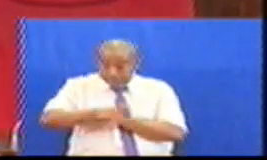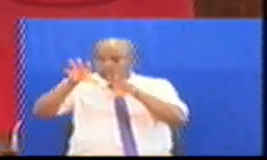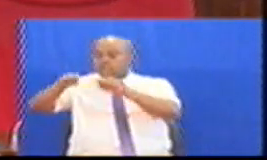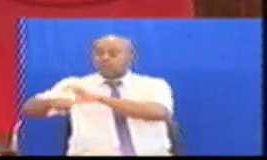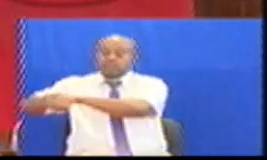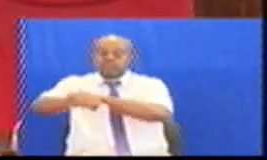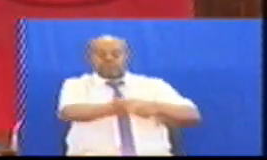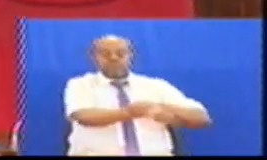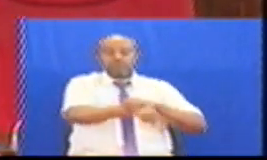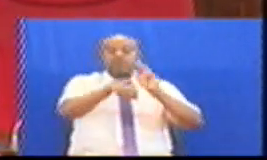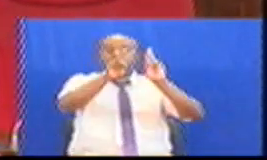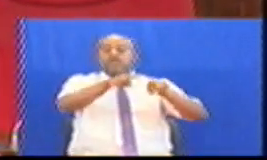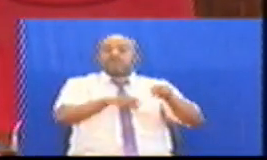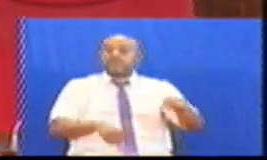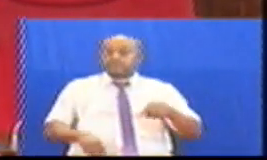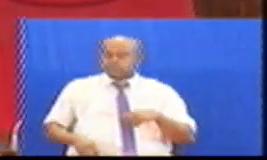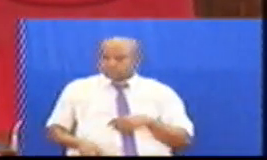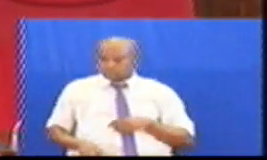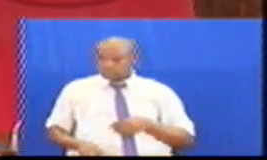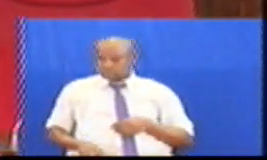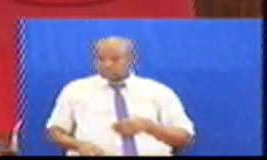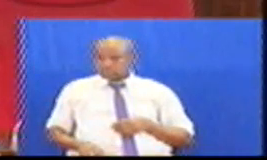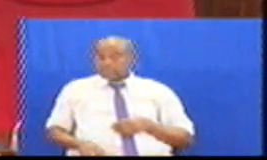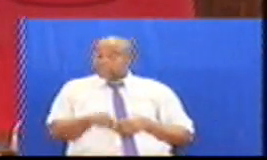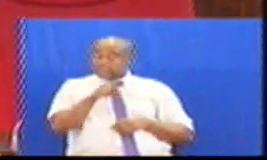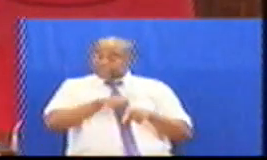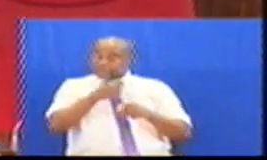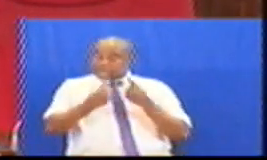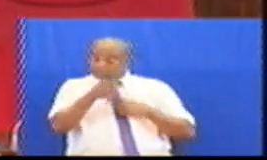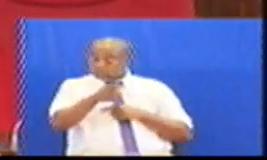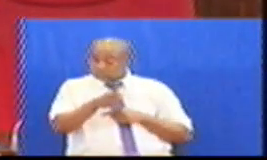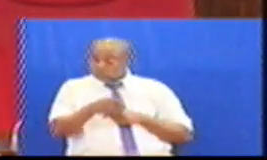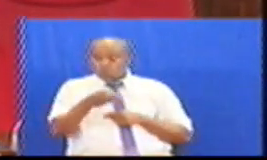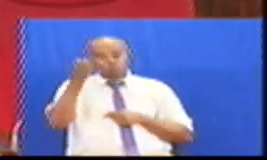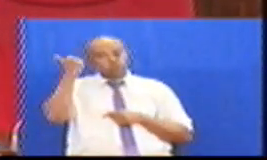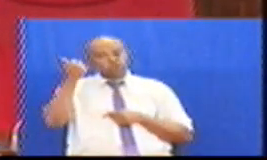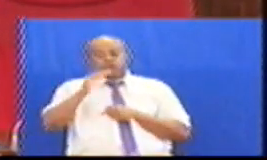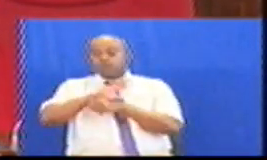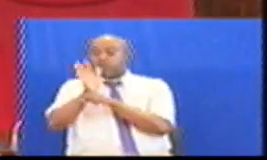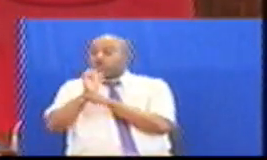Sasa alisema hayo katika mazingira ambayo hatuna corona. Mheshimiwa Speaker,